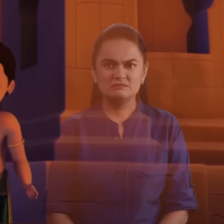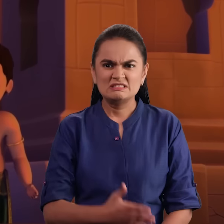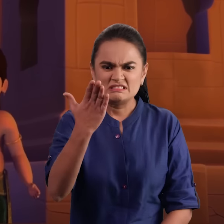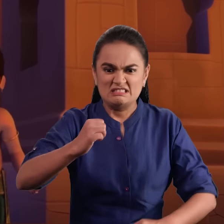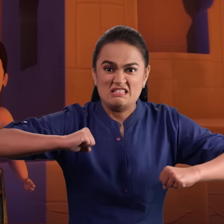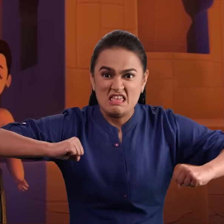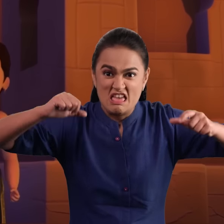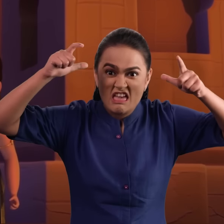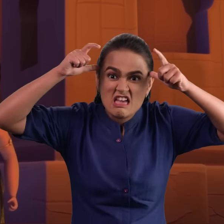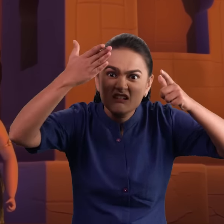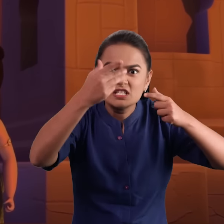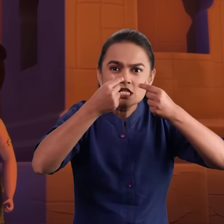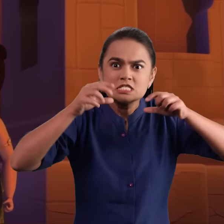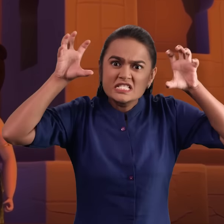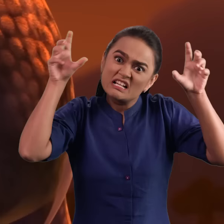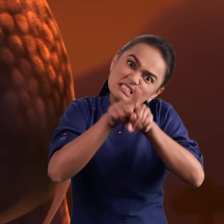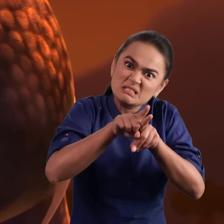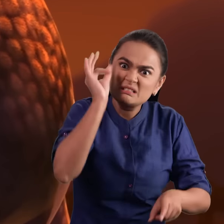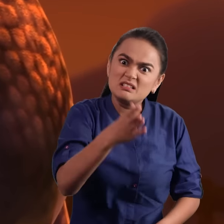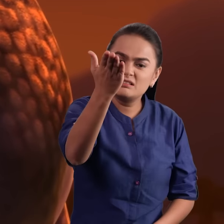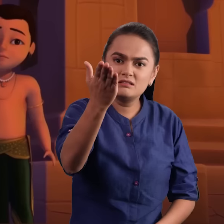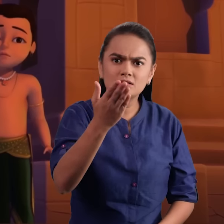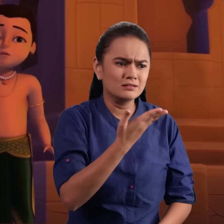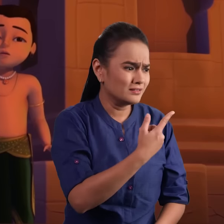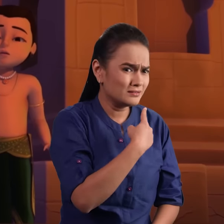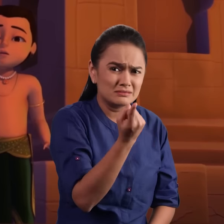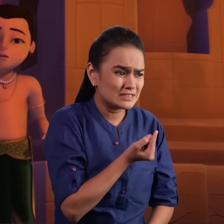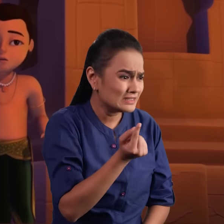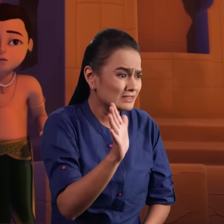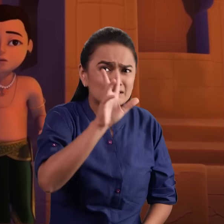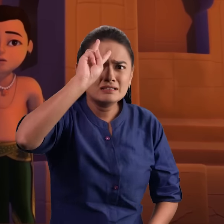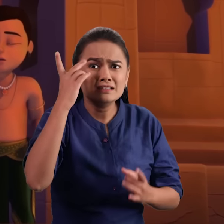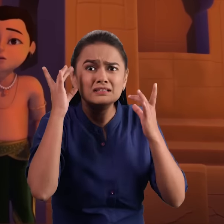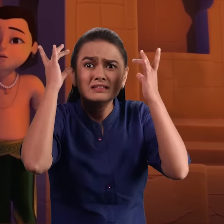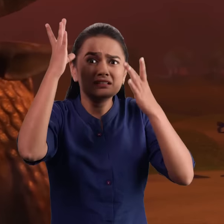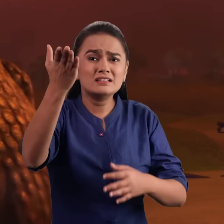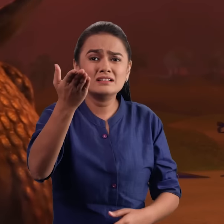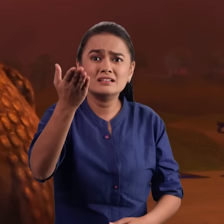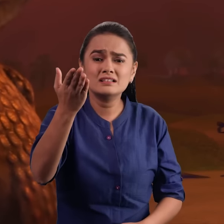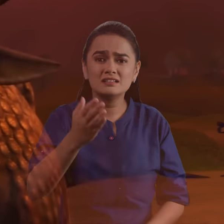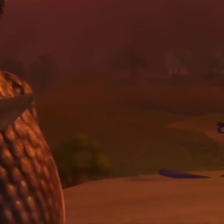ये दुष्ट सांड अवश्य ही कोई राक्षस है। तुमने उसे क्रोधित कर दिया है।